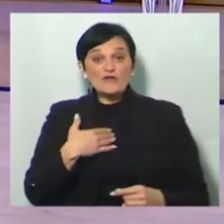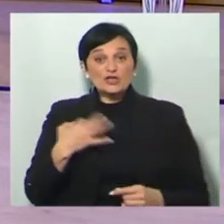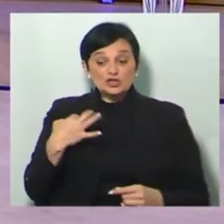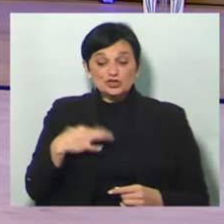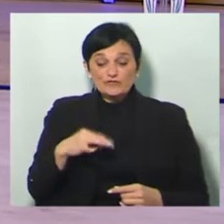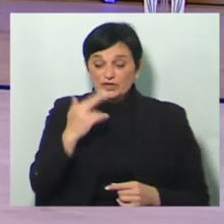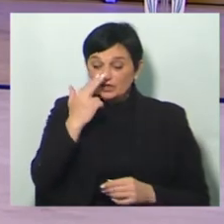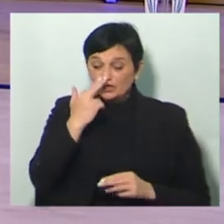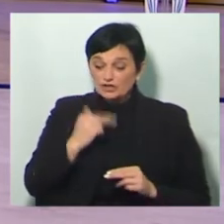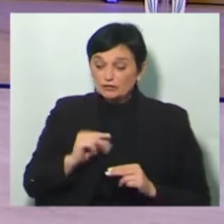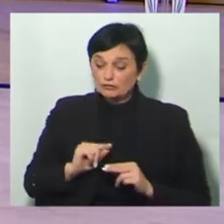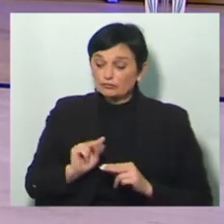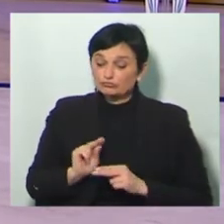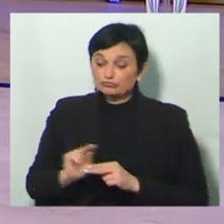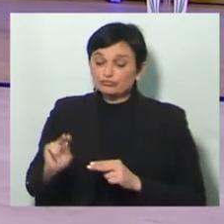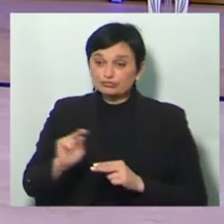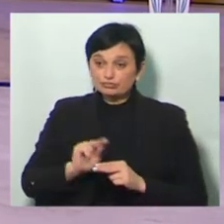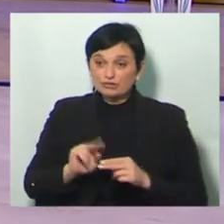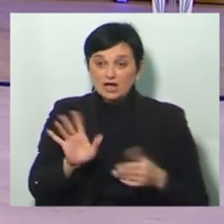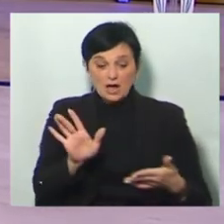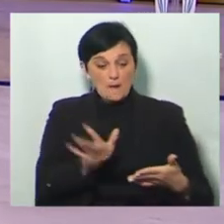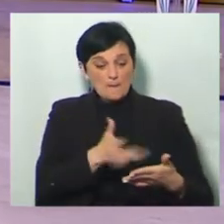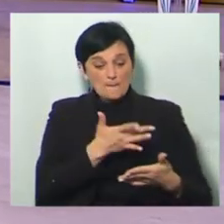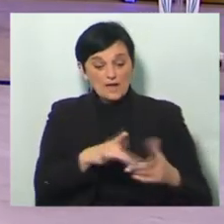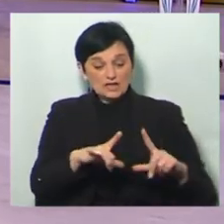ვაჩვევთ პლანშეტების სხვა